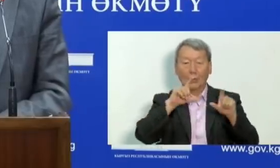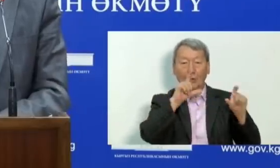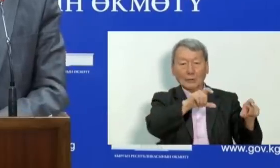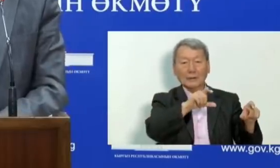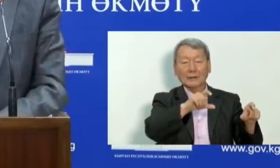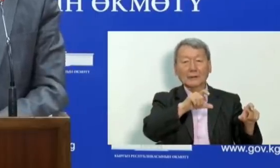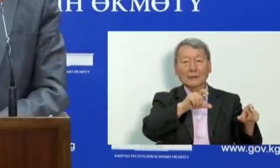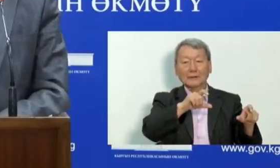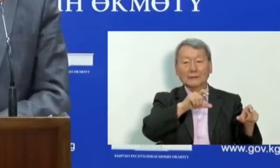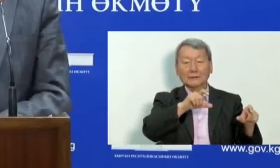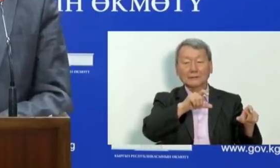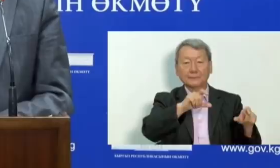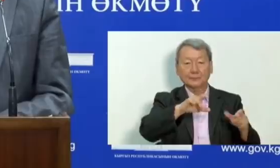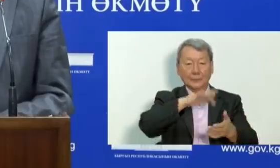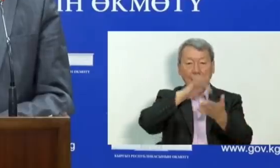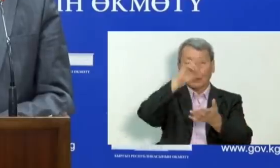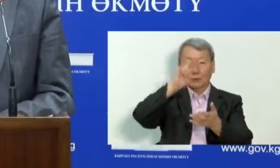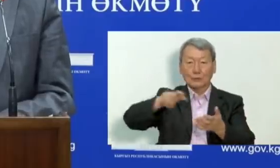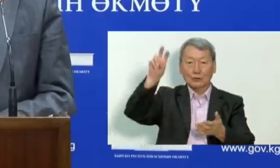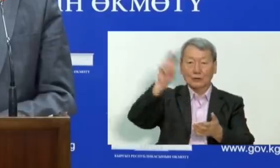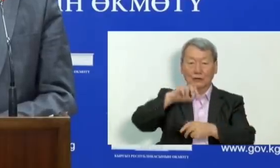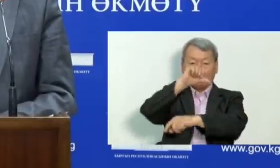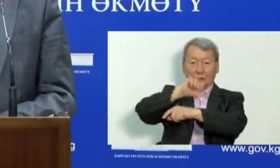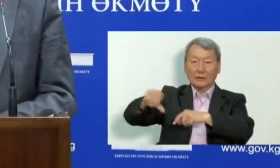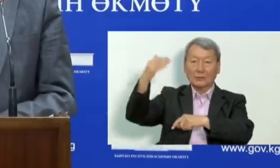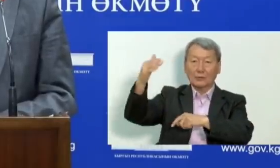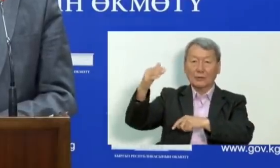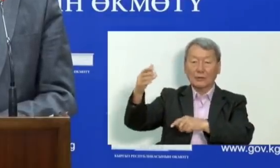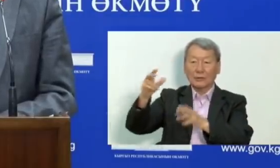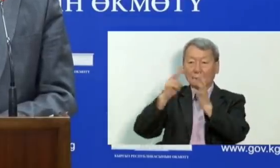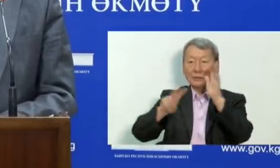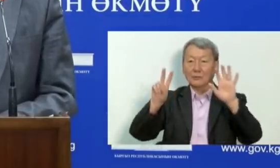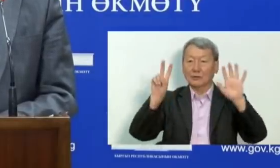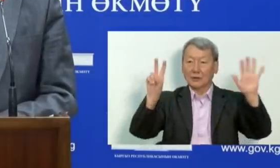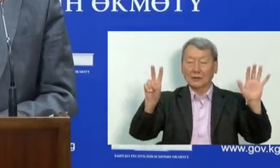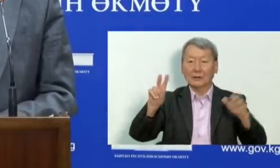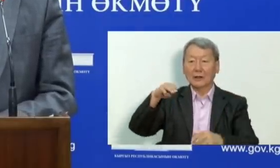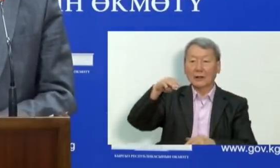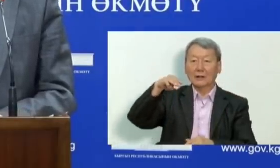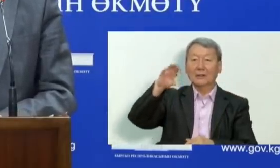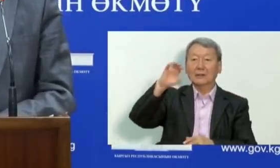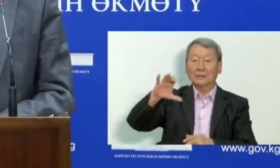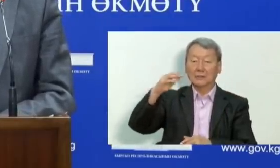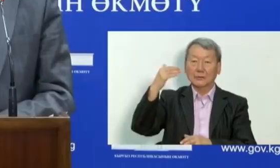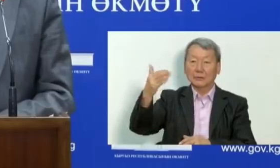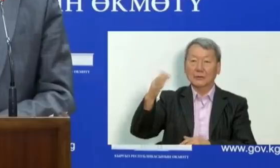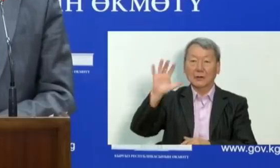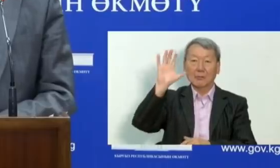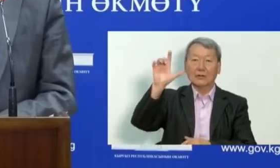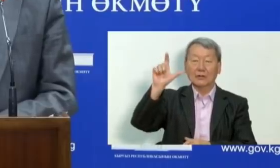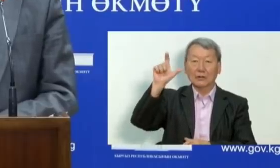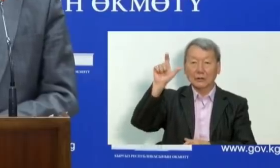Обсерваторлордан ошо Бишкек шаарынын четиндеги обсерватордон 77, Таластык ооруканасынан